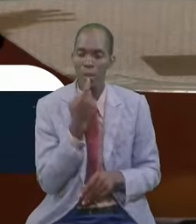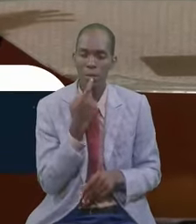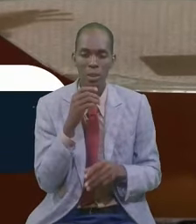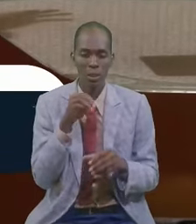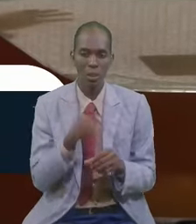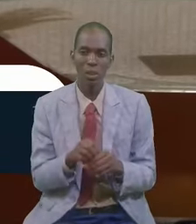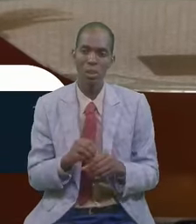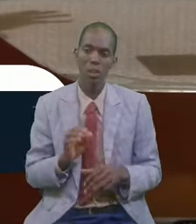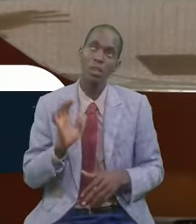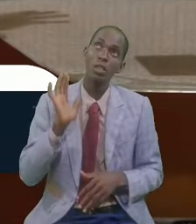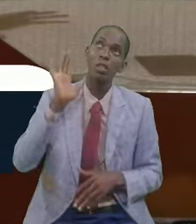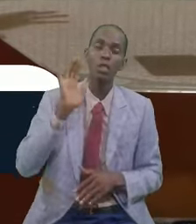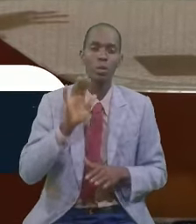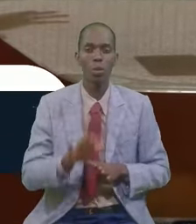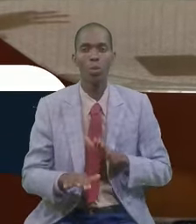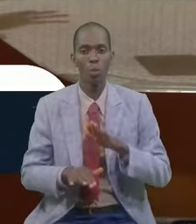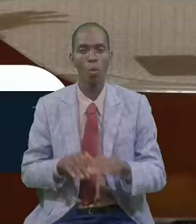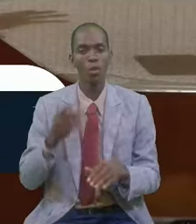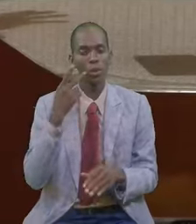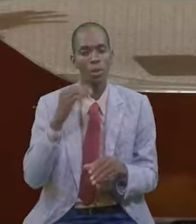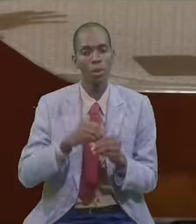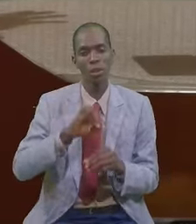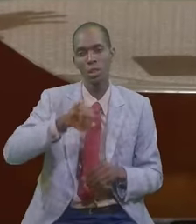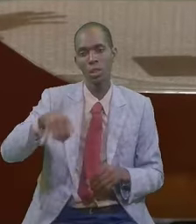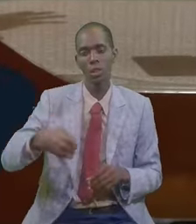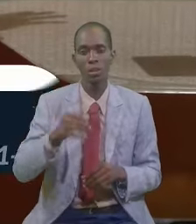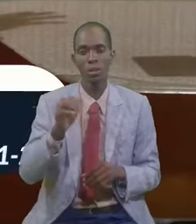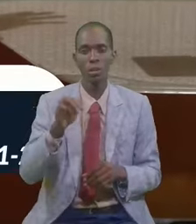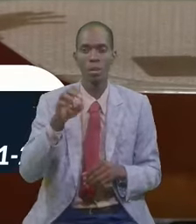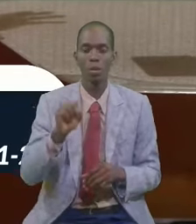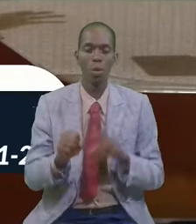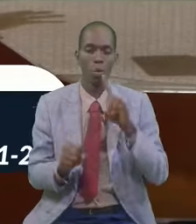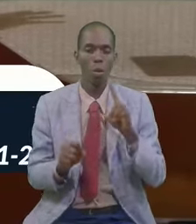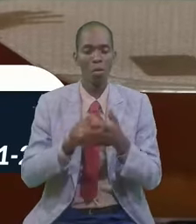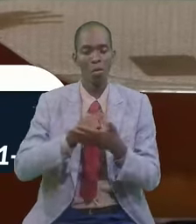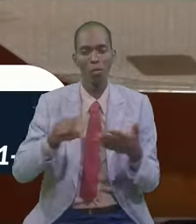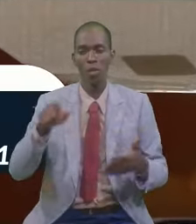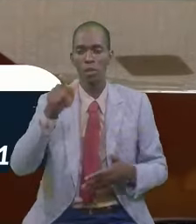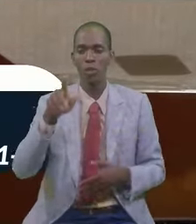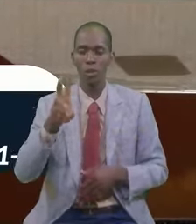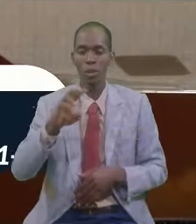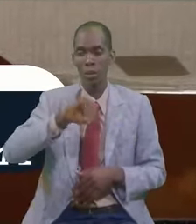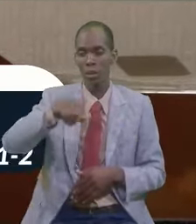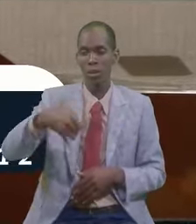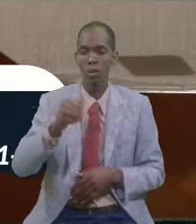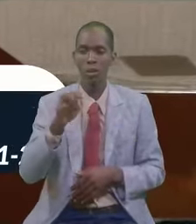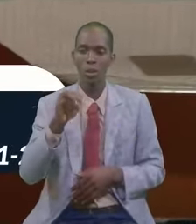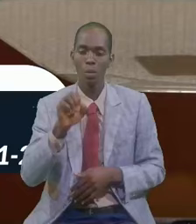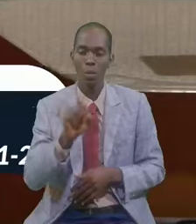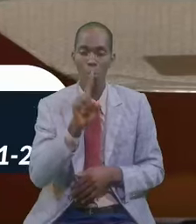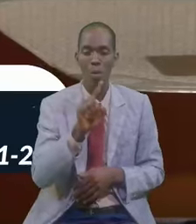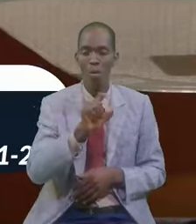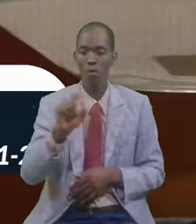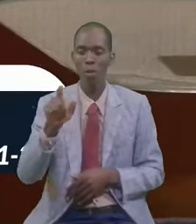La précaution du croyant et la mise en garde et la langue, la précaution du croyant et la